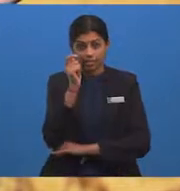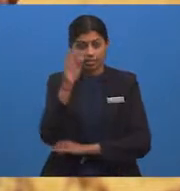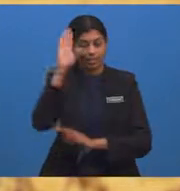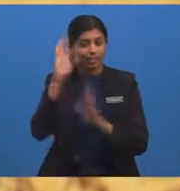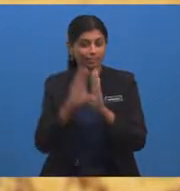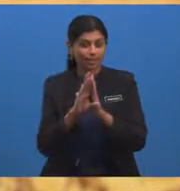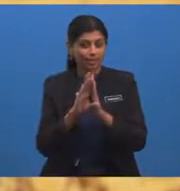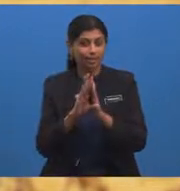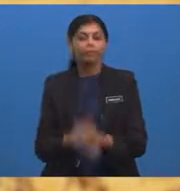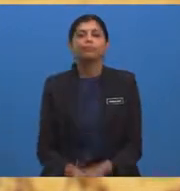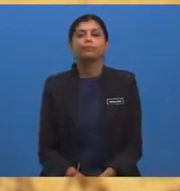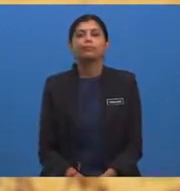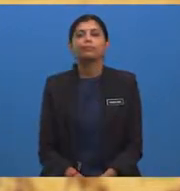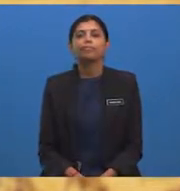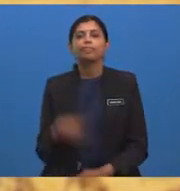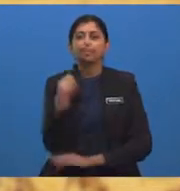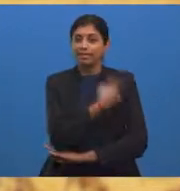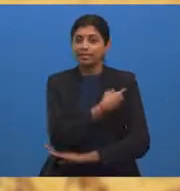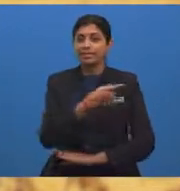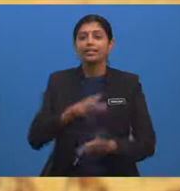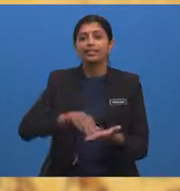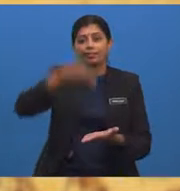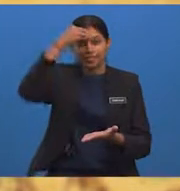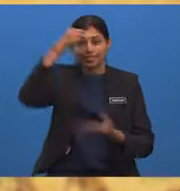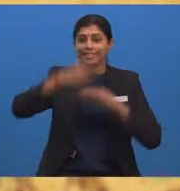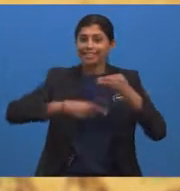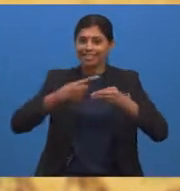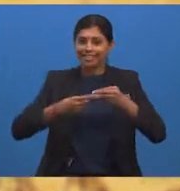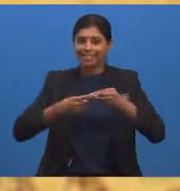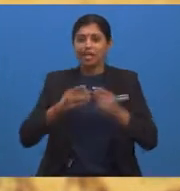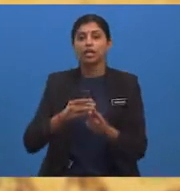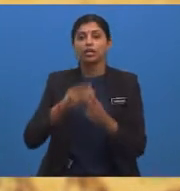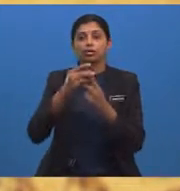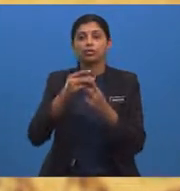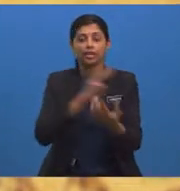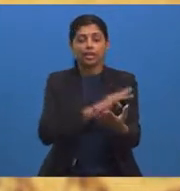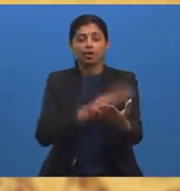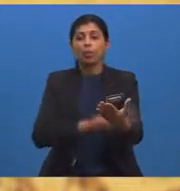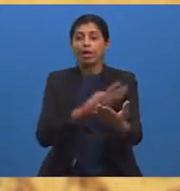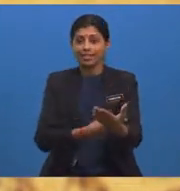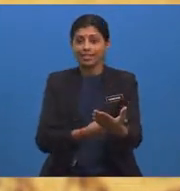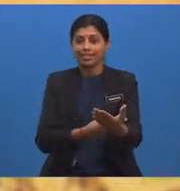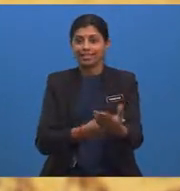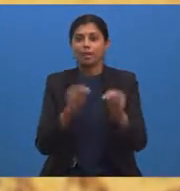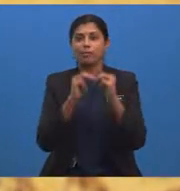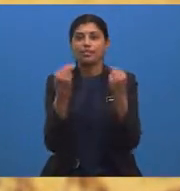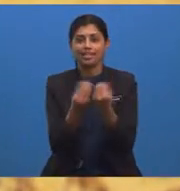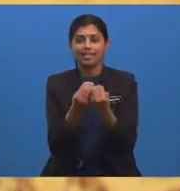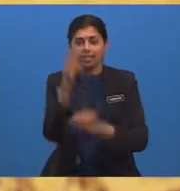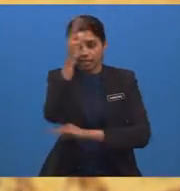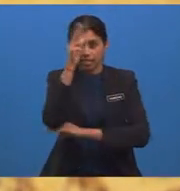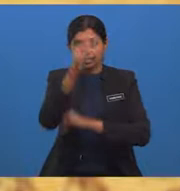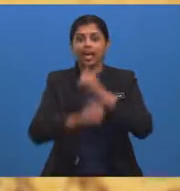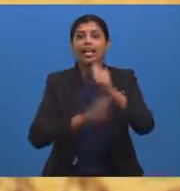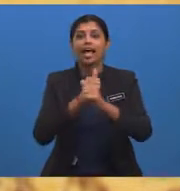tadi, pada hari ini, kita akan belajar mengenai keunikan warisan masyarakat Kerajaan Alam Melayu.